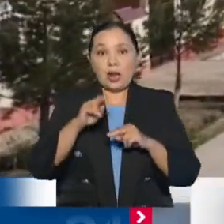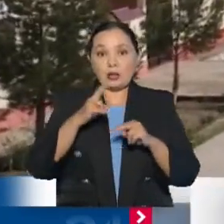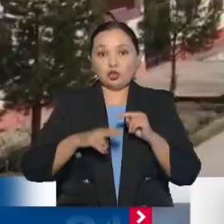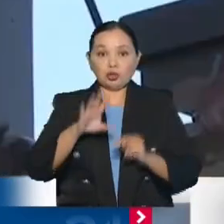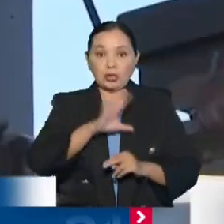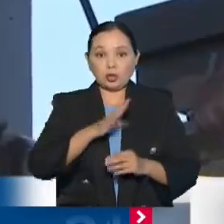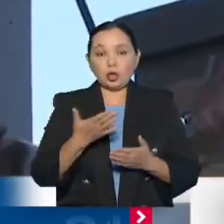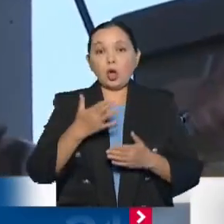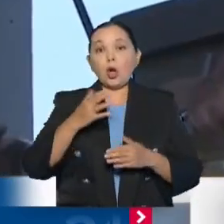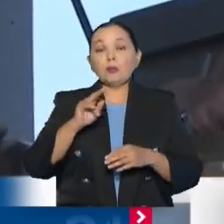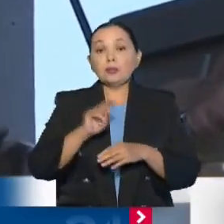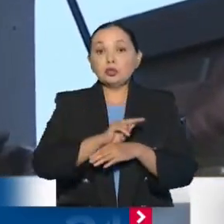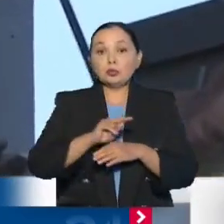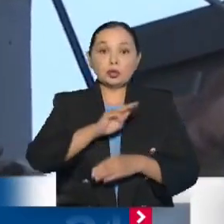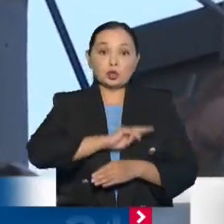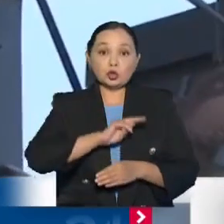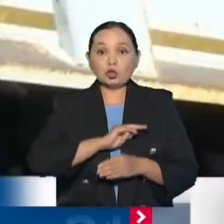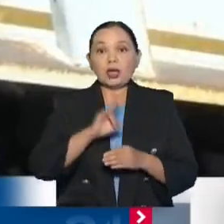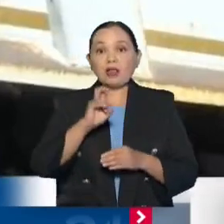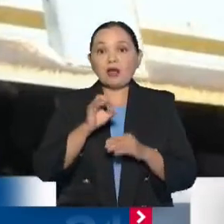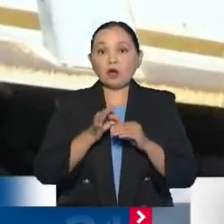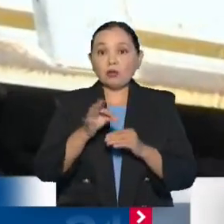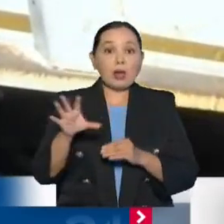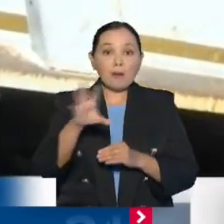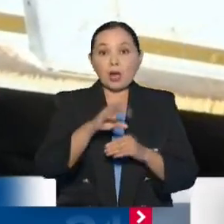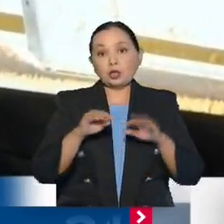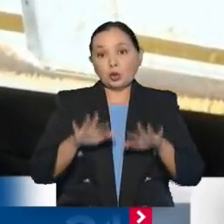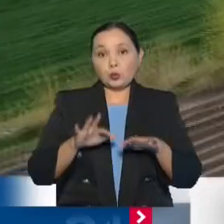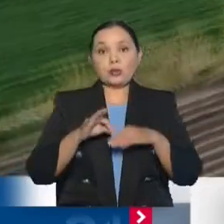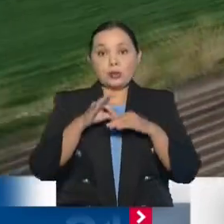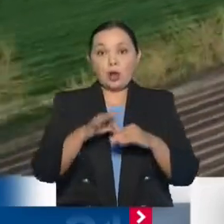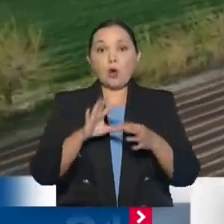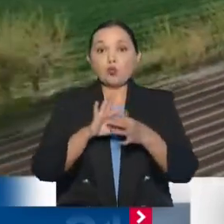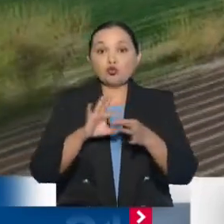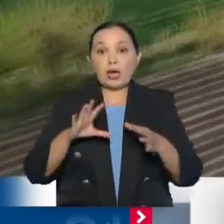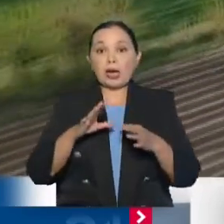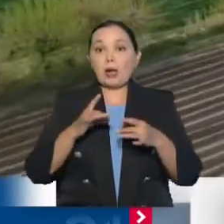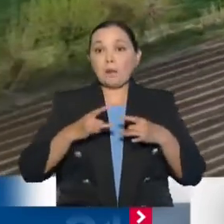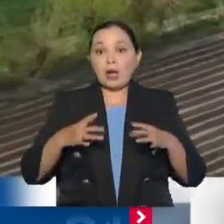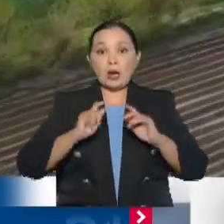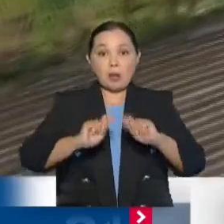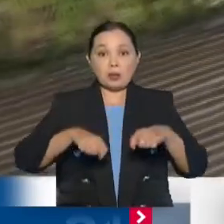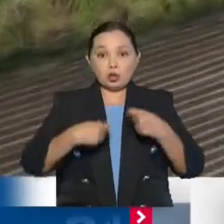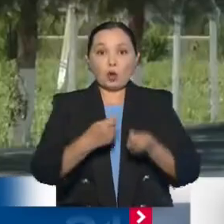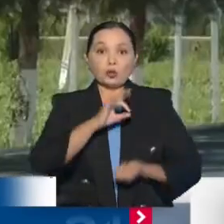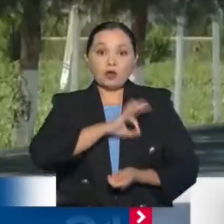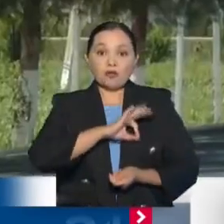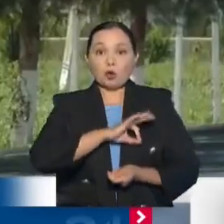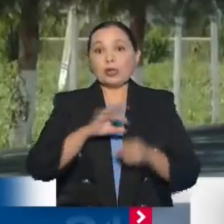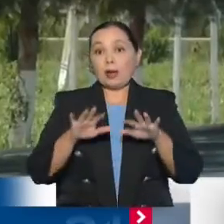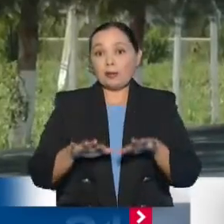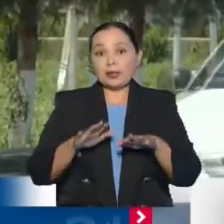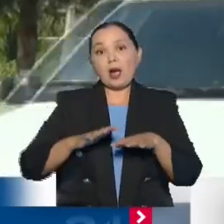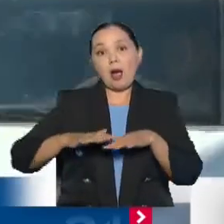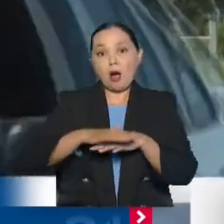Bunyodkorlik ishlari bugun Navoiy viloyatining barcha hududlarini birdek qamrab olgan. Ayniqsa mustaqillik bayramiga hamohang foydalanishga topshirilayotgan turli ijtimoiy soha obyektlari